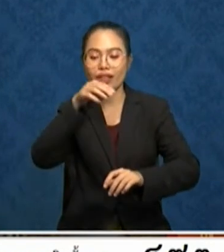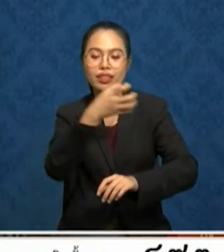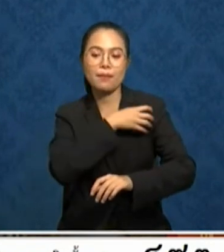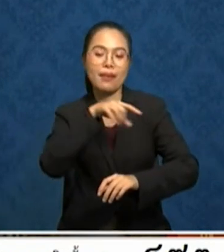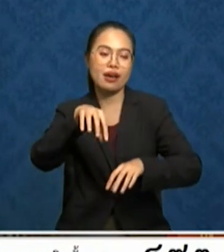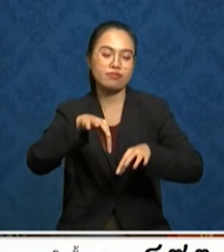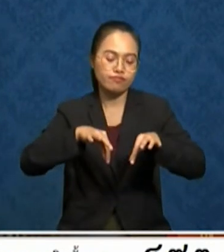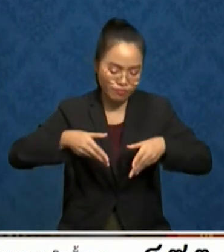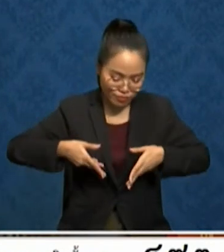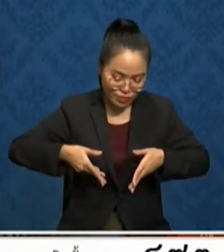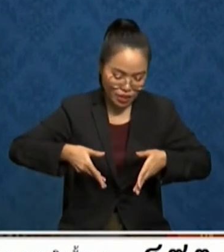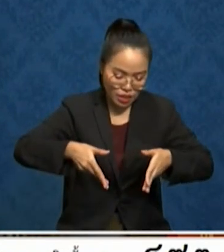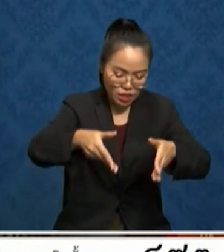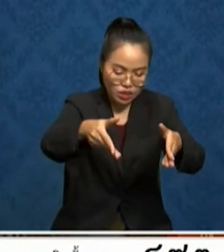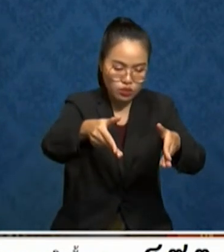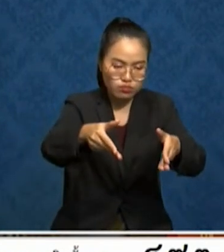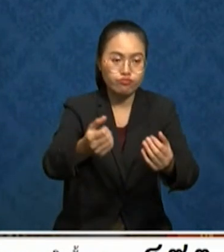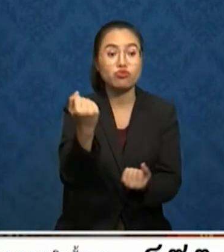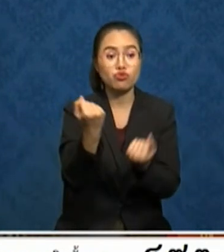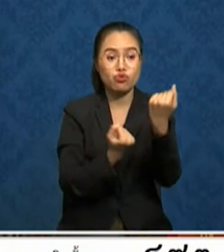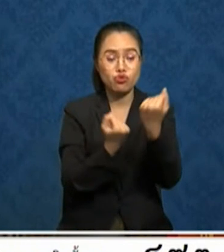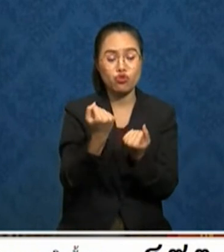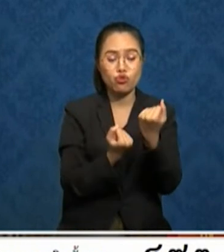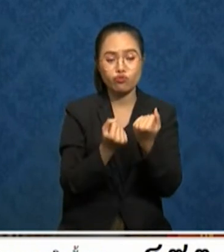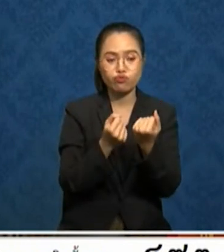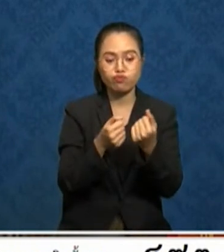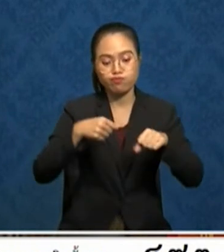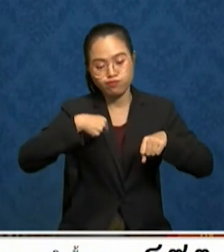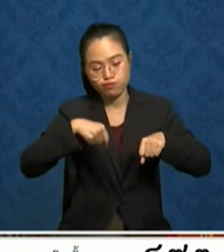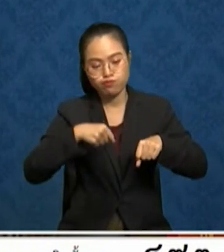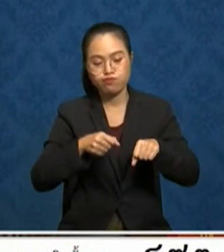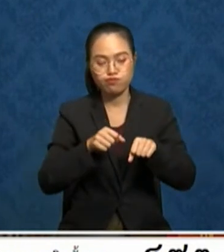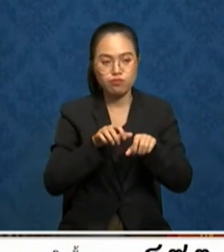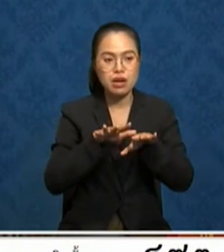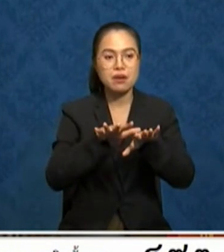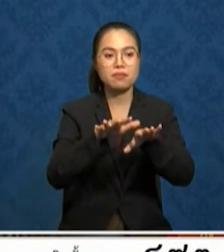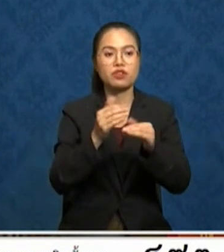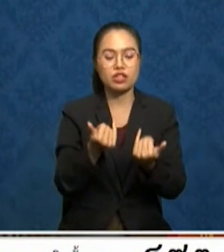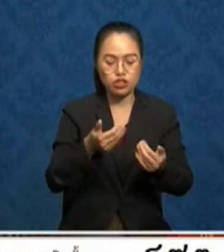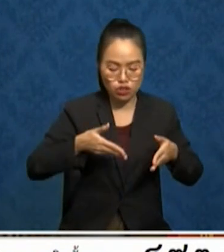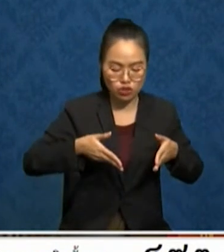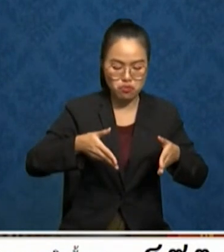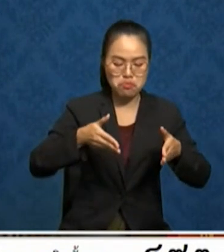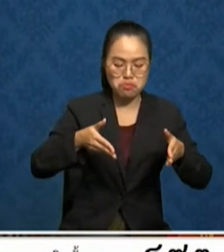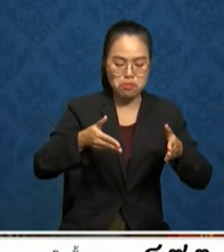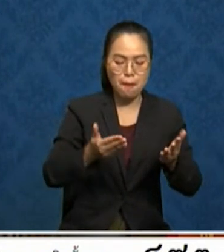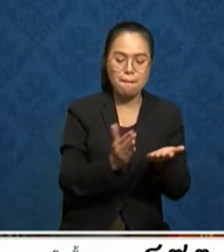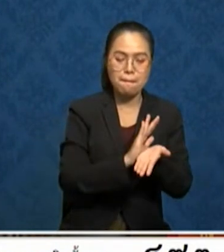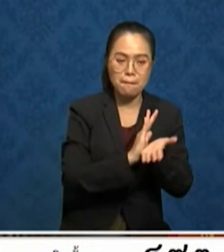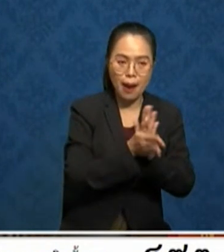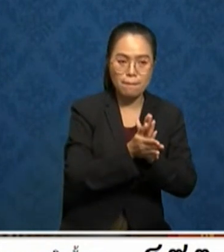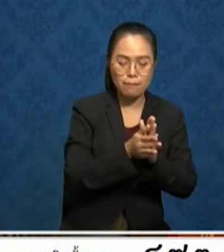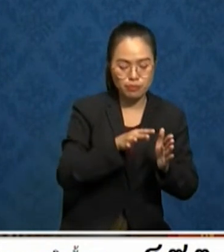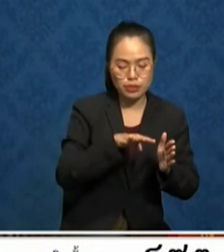าวปัจจุบันนี้มีรถสัญจรเพิ่มมากขึ้นถนนเส้นนี้ได้มีการขยายเป็น4เลนนะคะเป็นบางช่วงพ่อแม่พี่น้อง